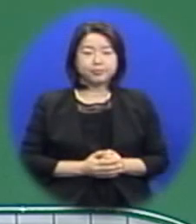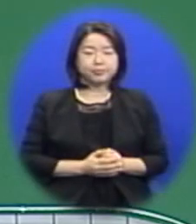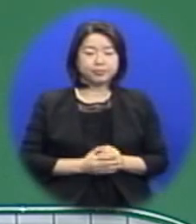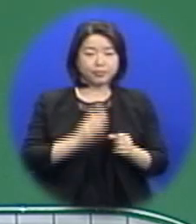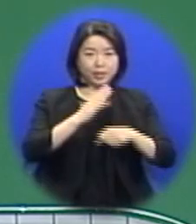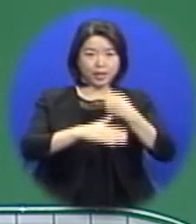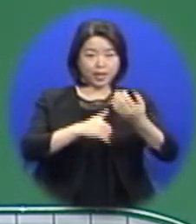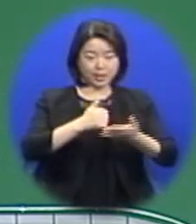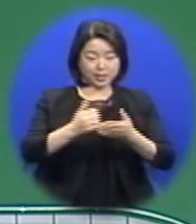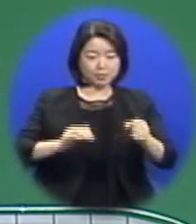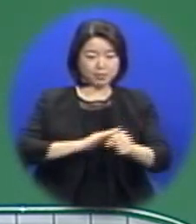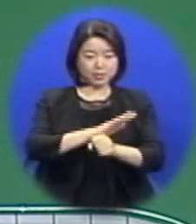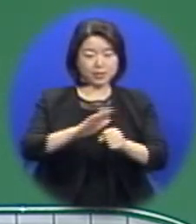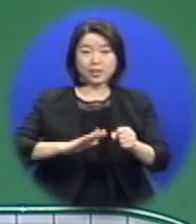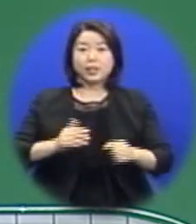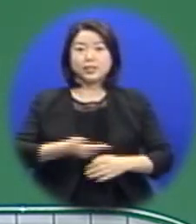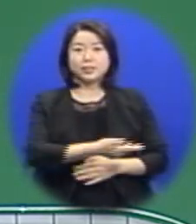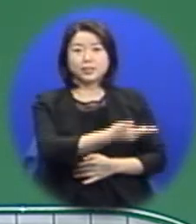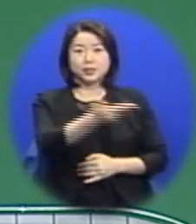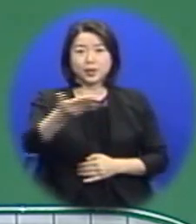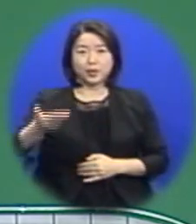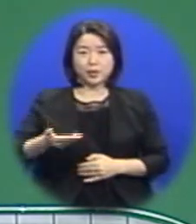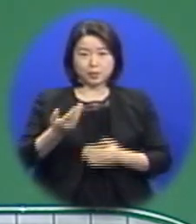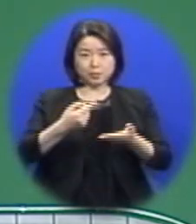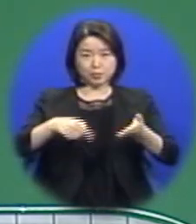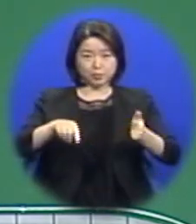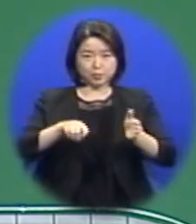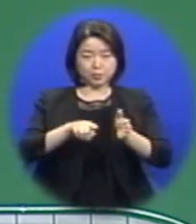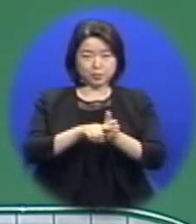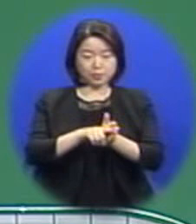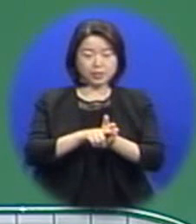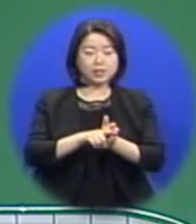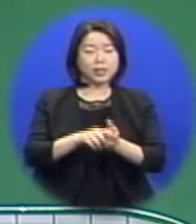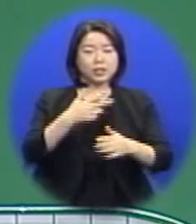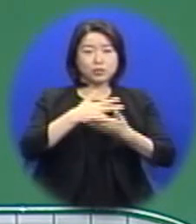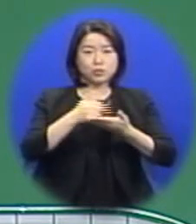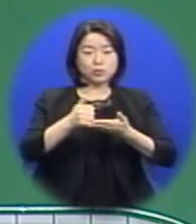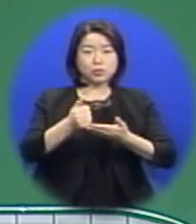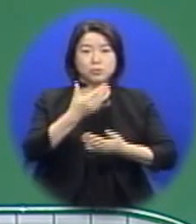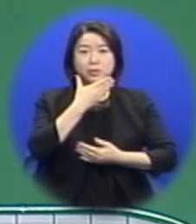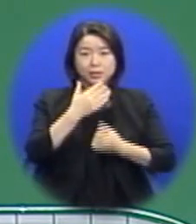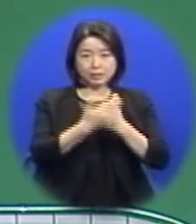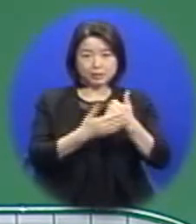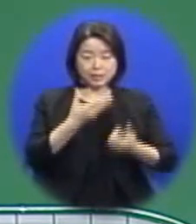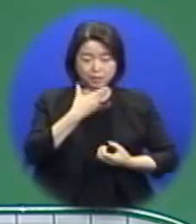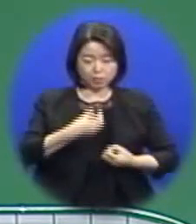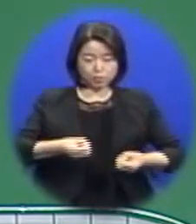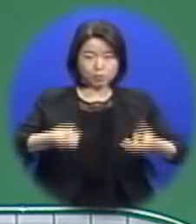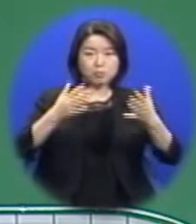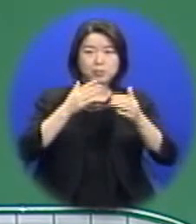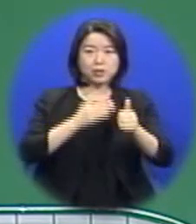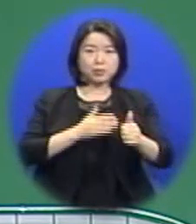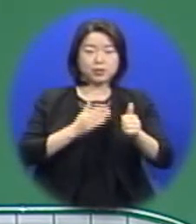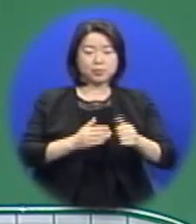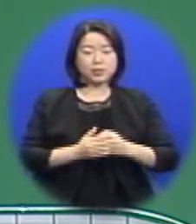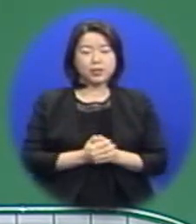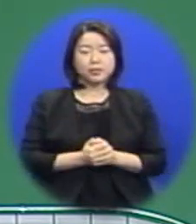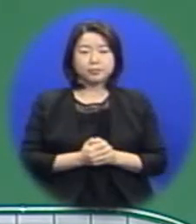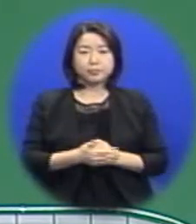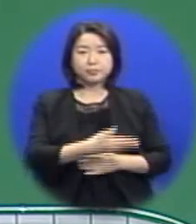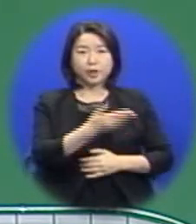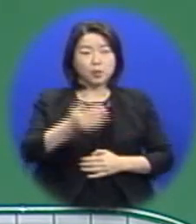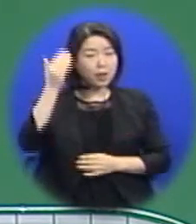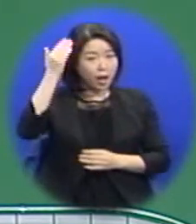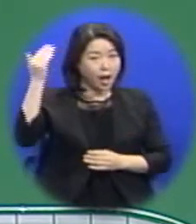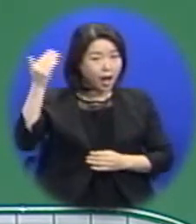하나님을 사랑하시는 여러분들 위에 주의 은혜가 충만하심을 믿습니다. 여러분, 우리 한국의